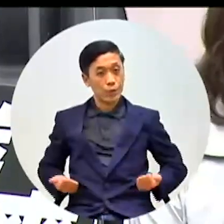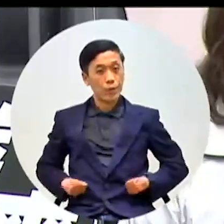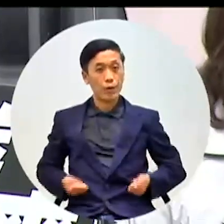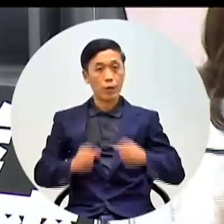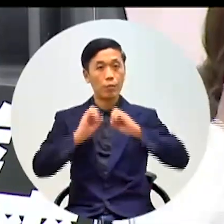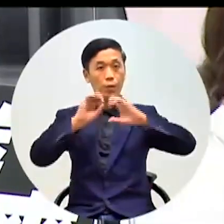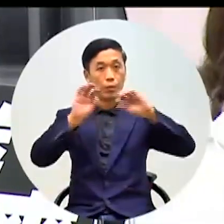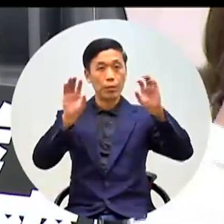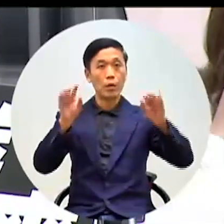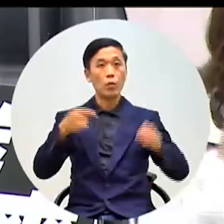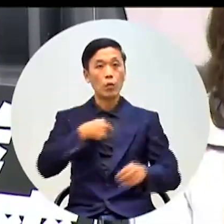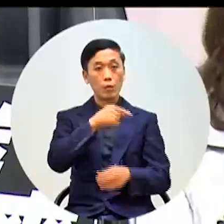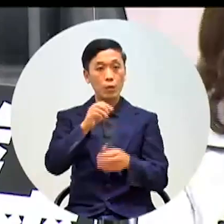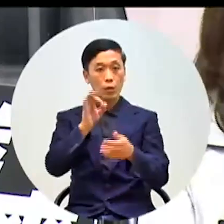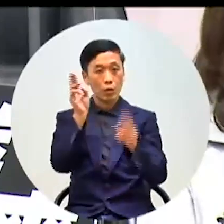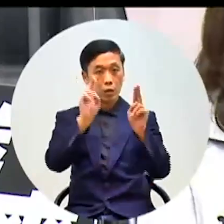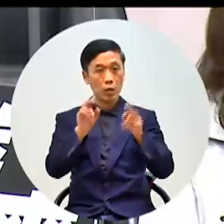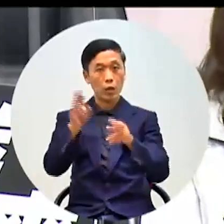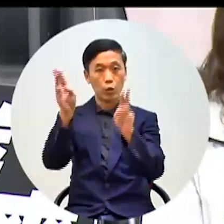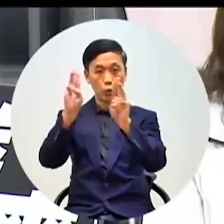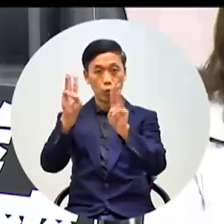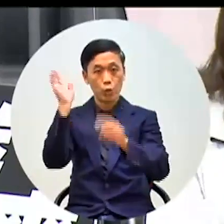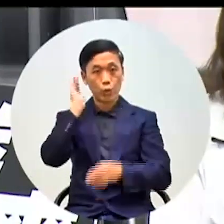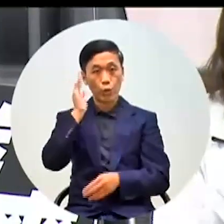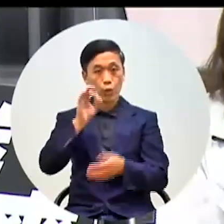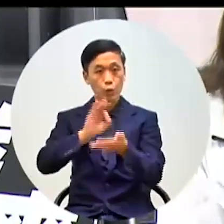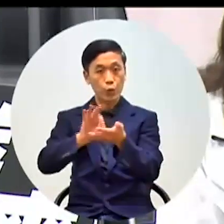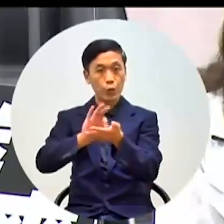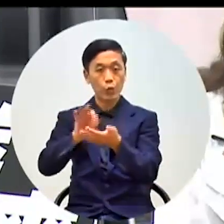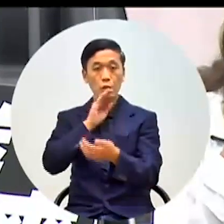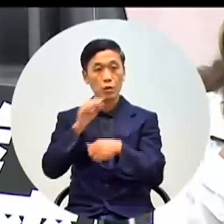的用电用水都是基本的基本的